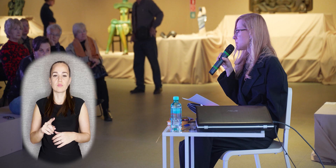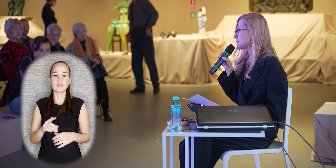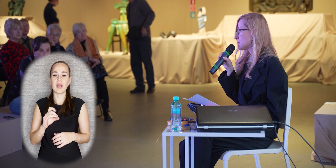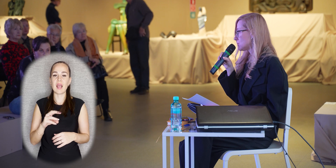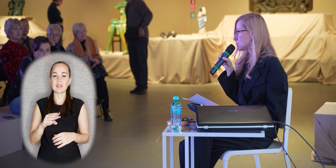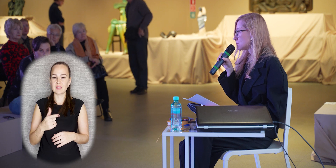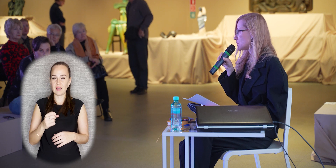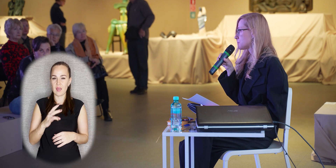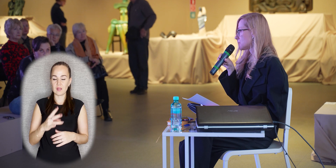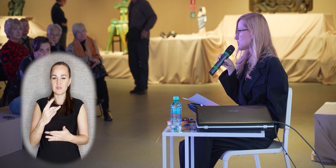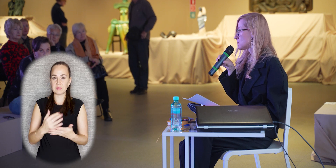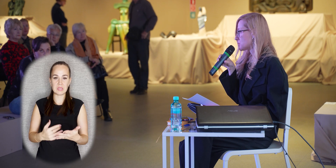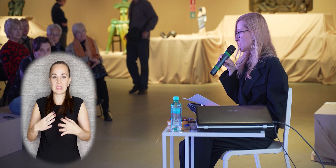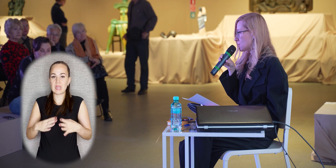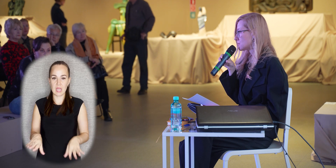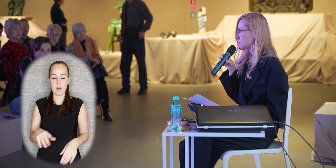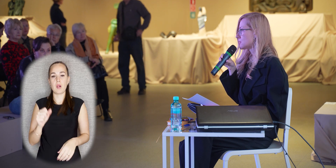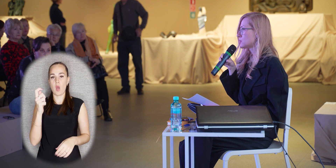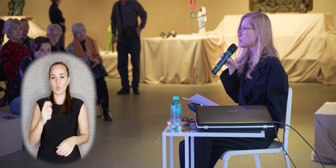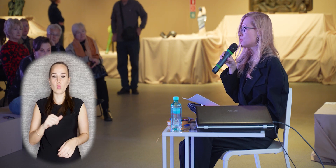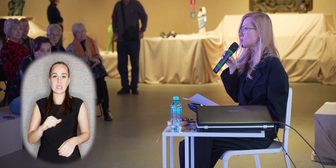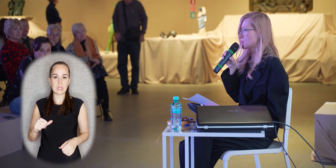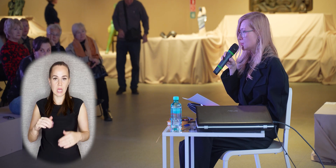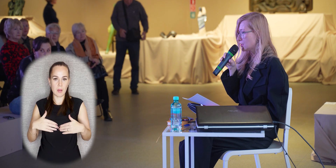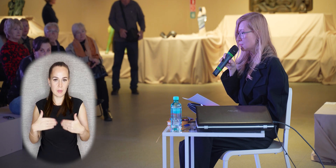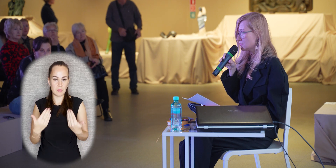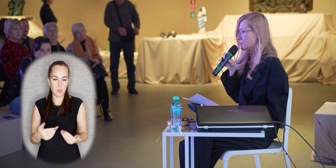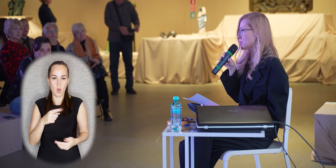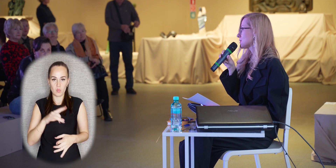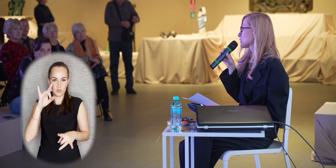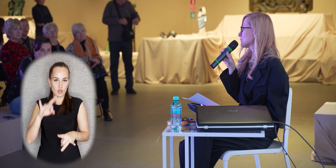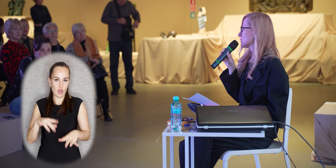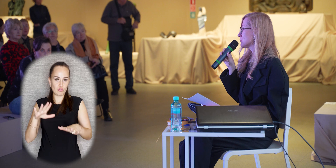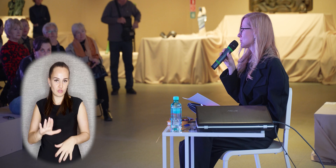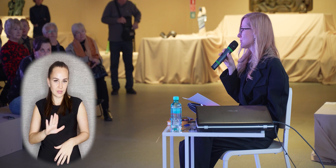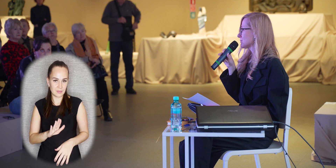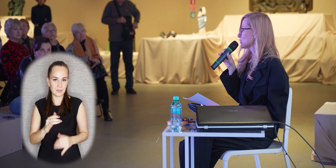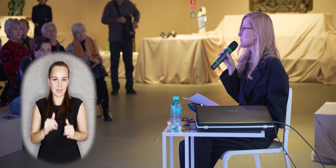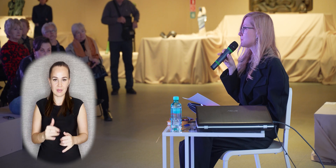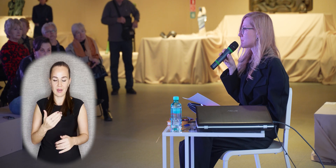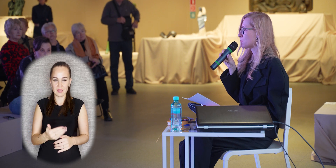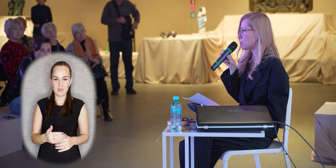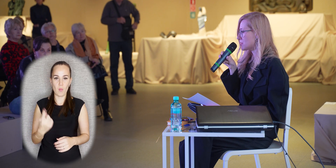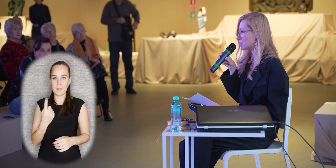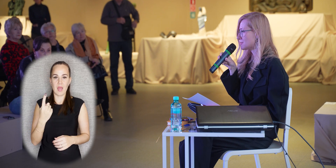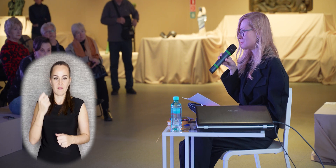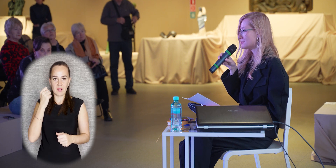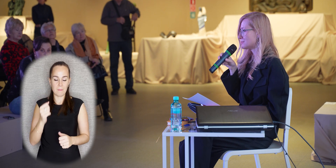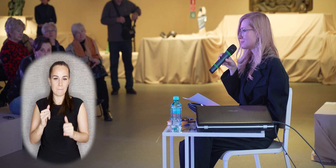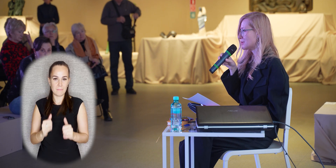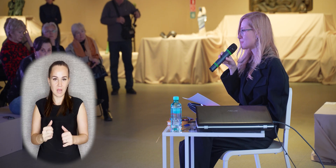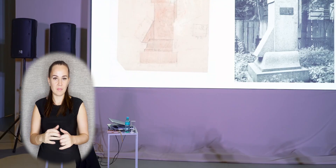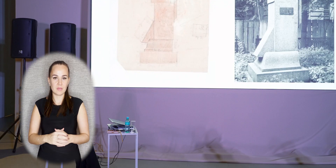Рентгена в списке не было, и художники предложили его сами. Это было еще при жизни Рентгена. Получается, что чуть-чуть не первый памятник,